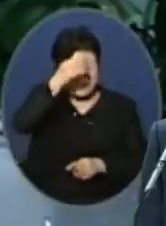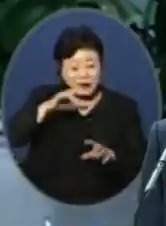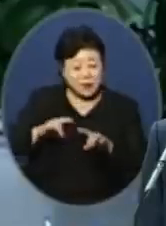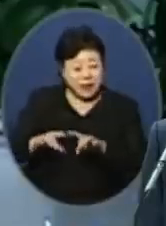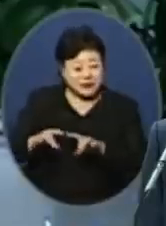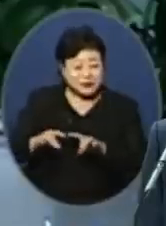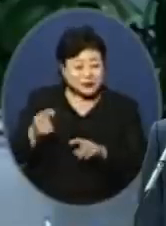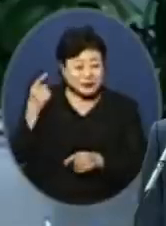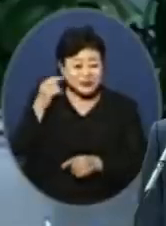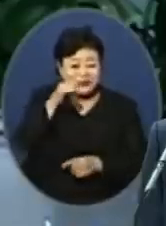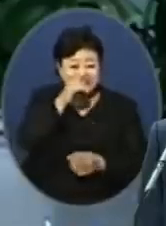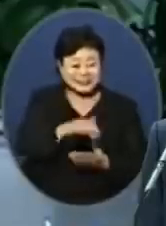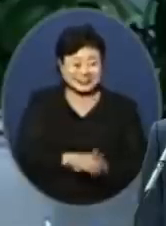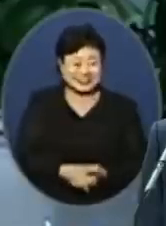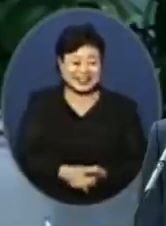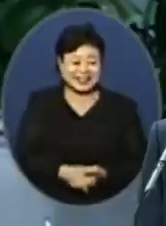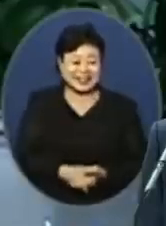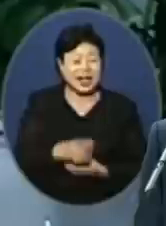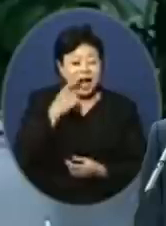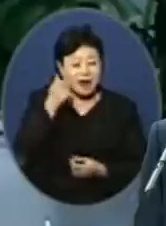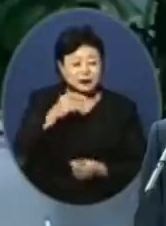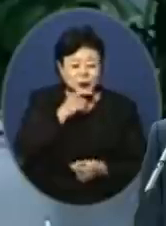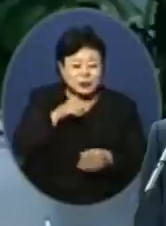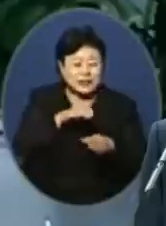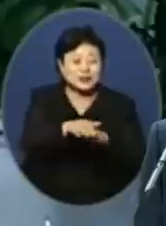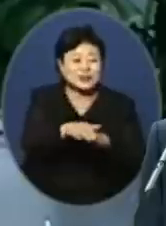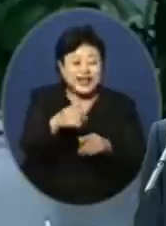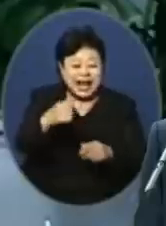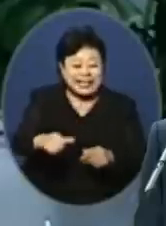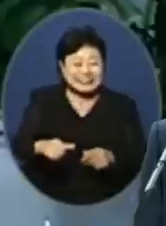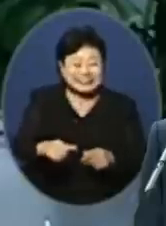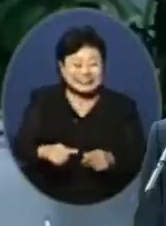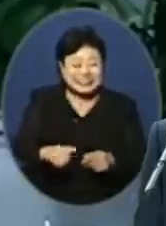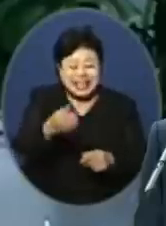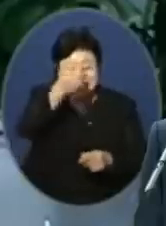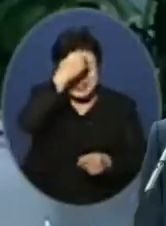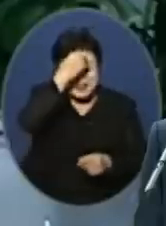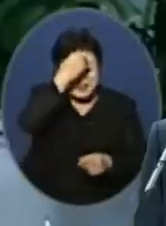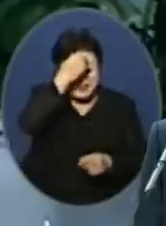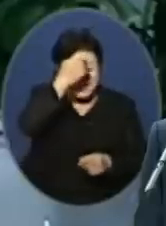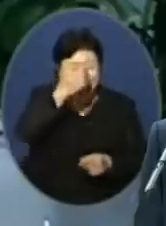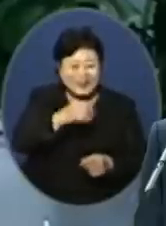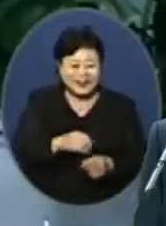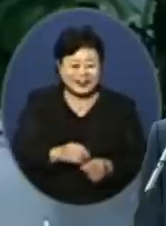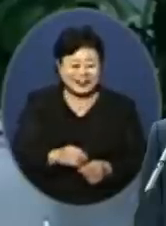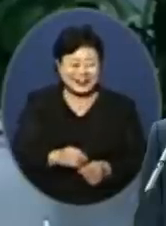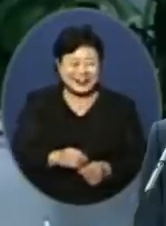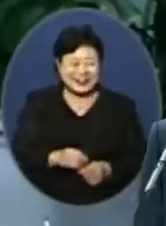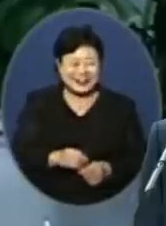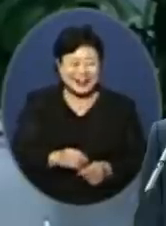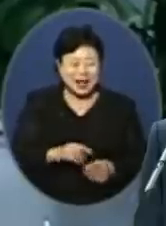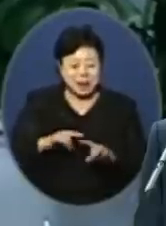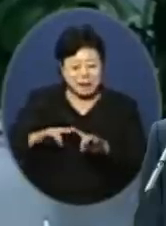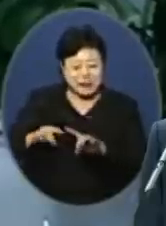방송을 들었어요. 아버지는 공산주의자고 아들은 제주도에서